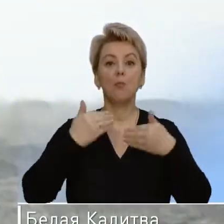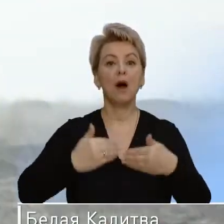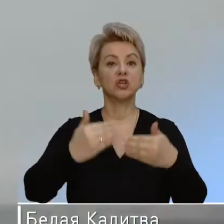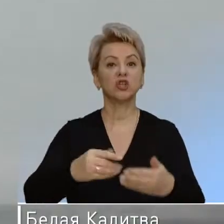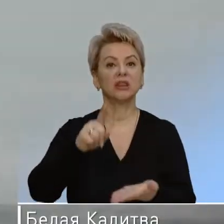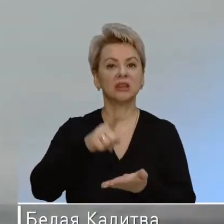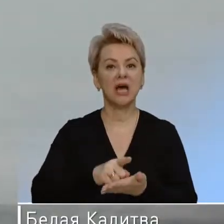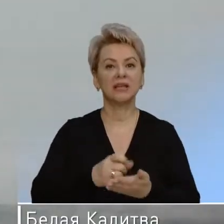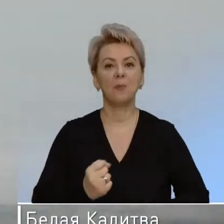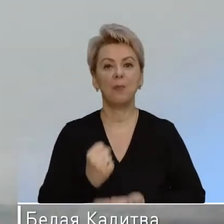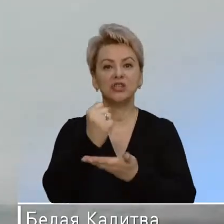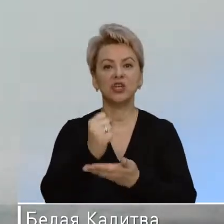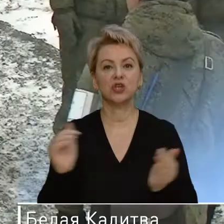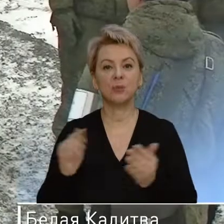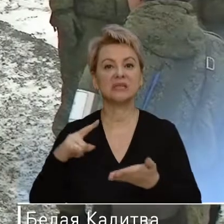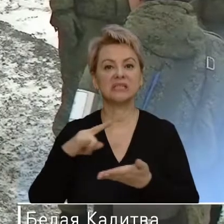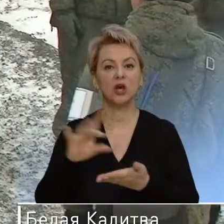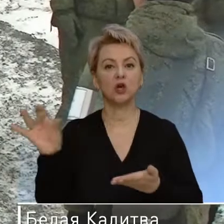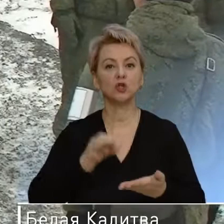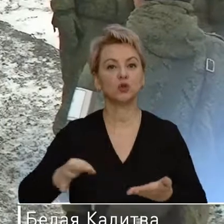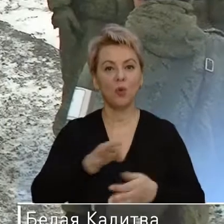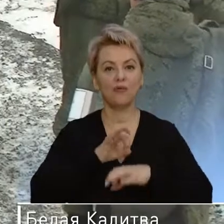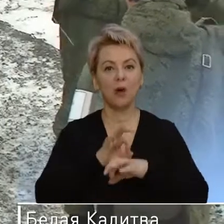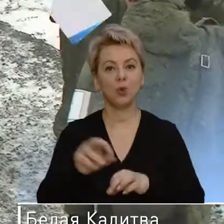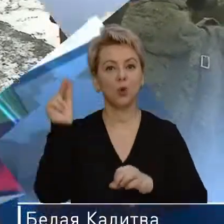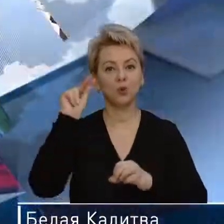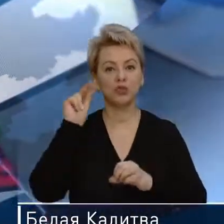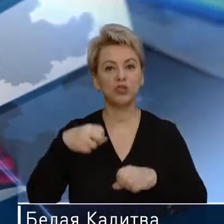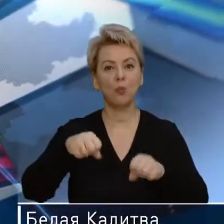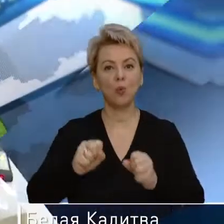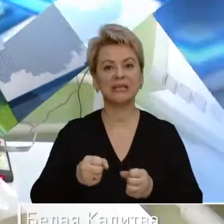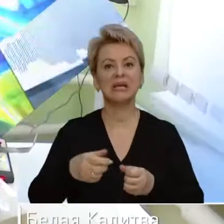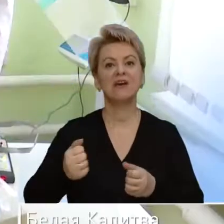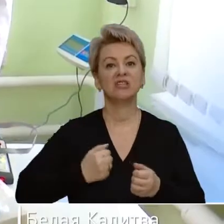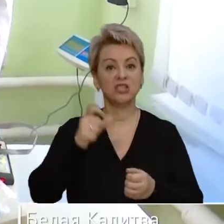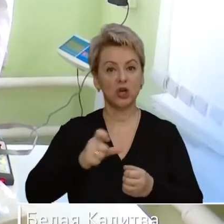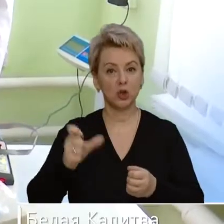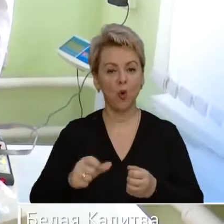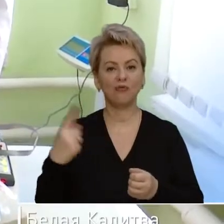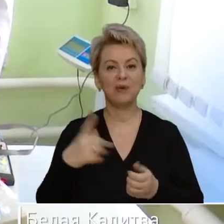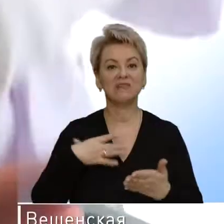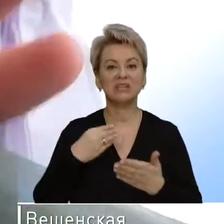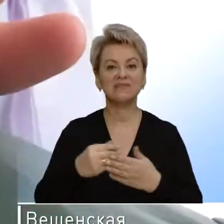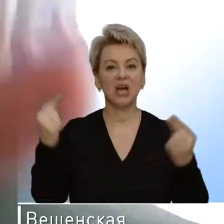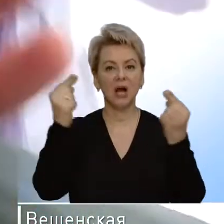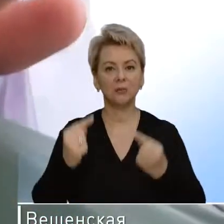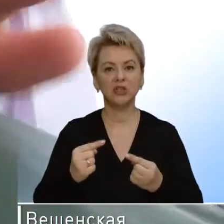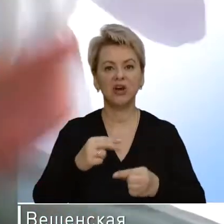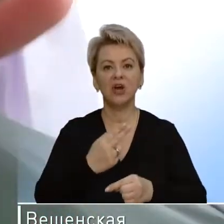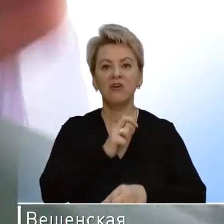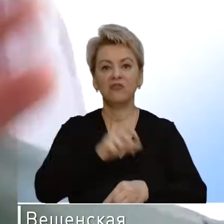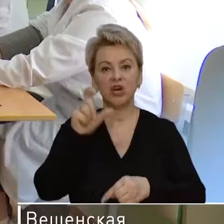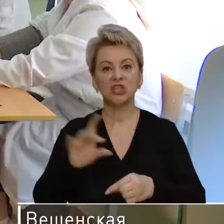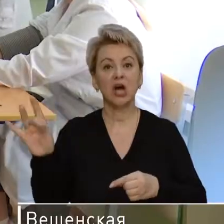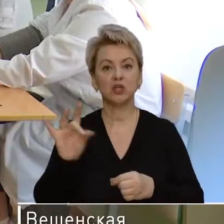Марш-бросок на танках при поддержке беспилотников. В Ростовской области проходит учение мотострелков. Первый в своей компетенции фельдшер из